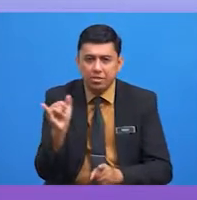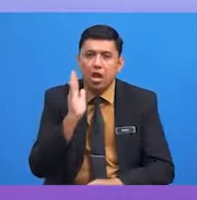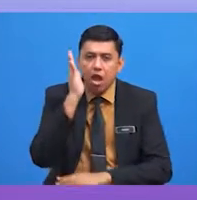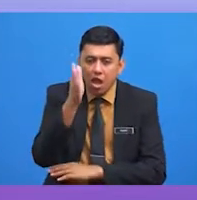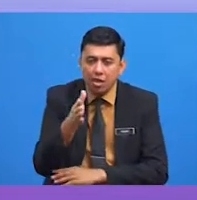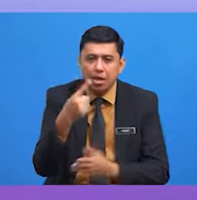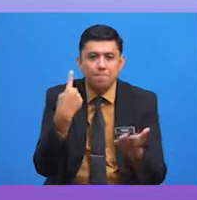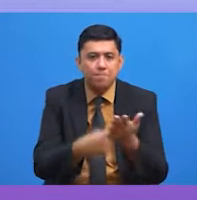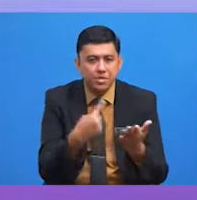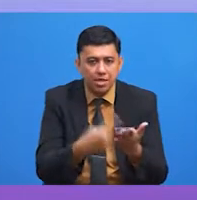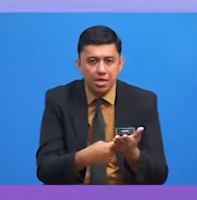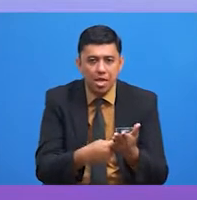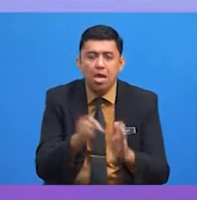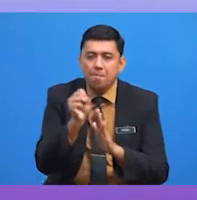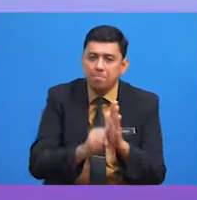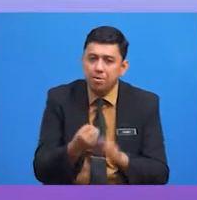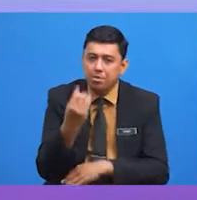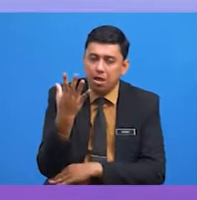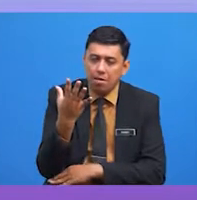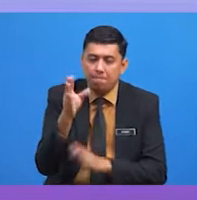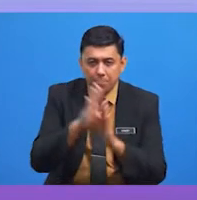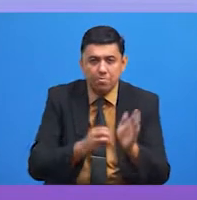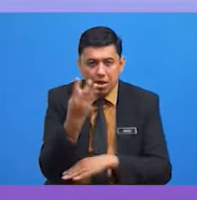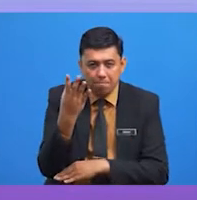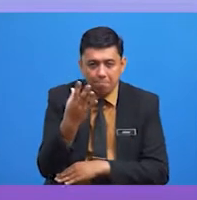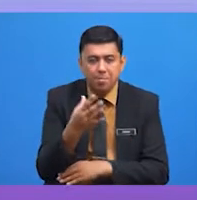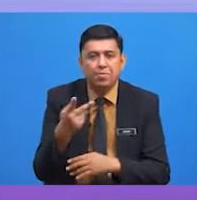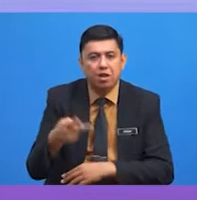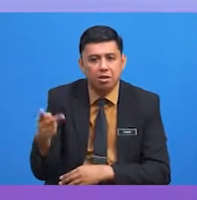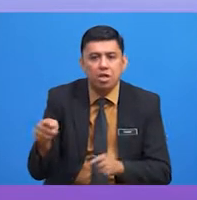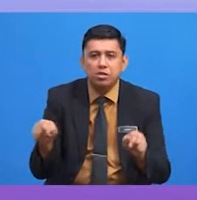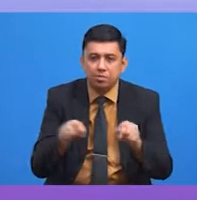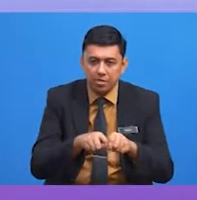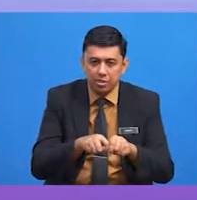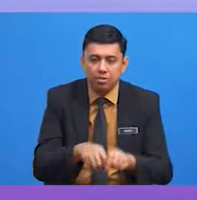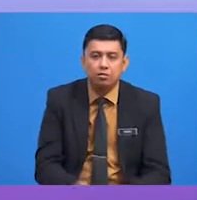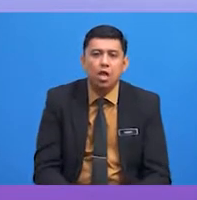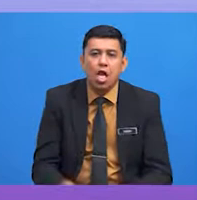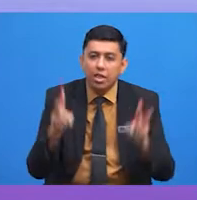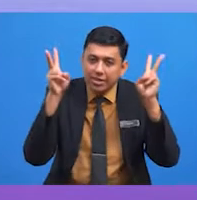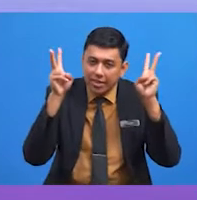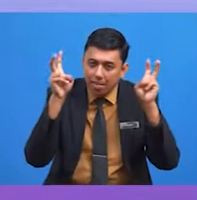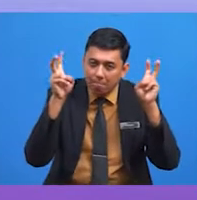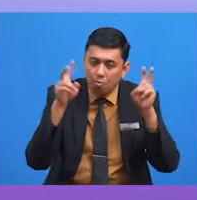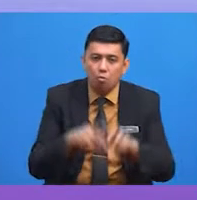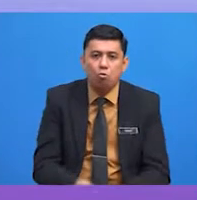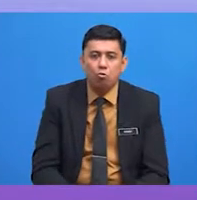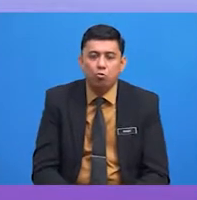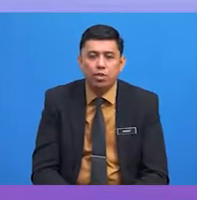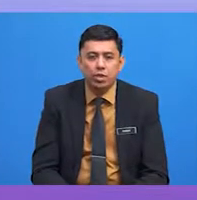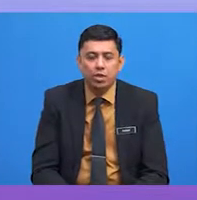akan membincangkan beberapa aspek seperti tema,